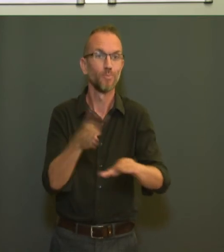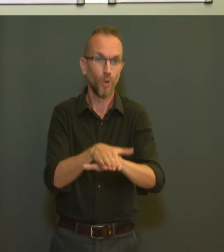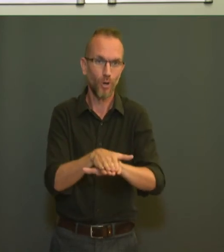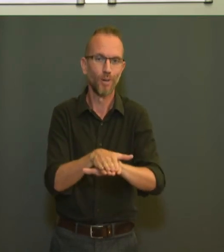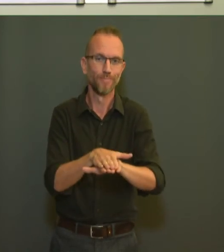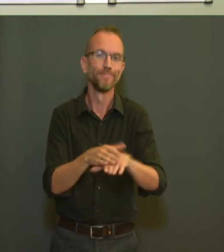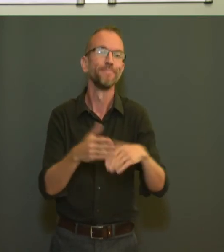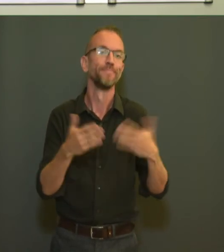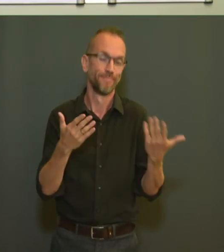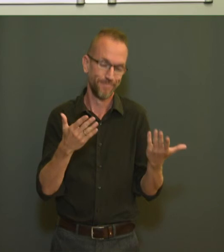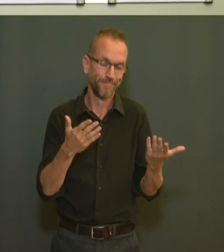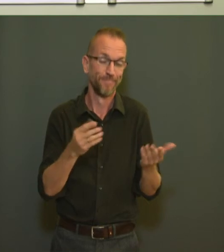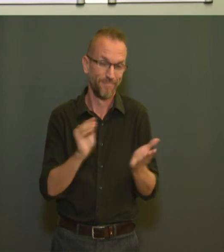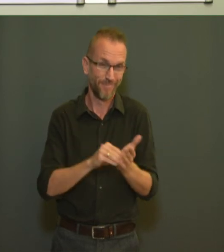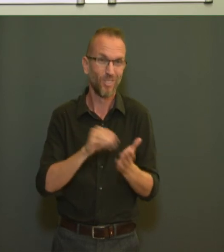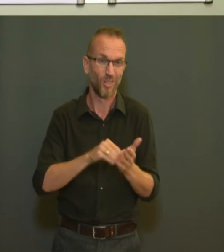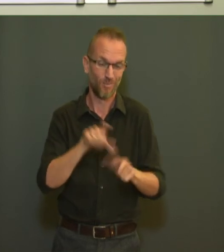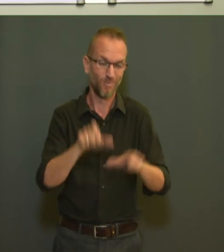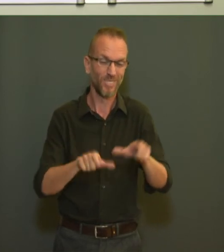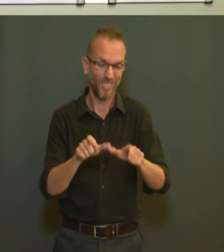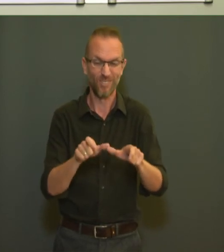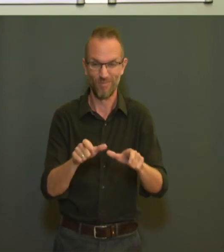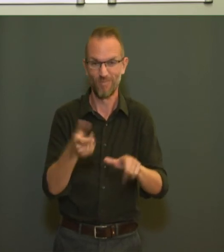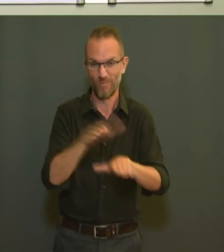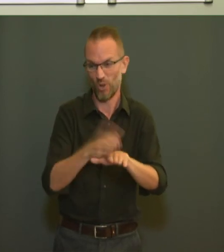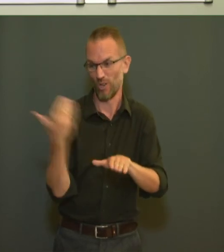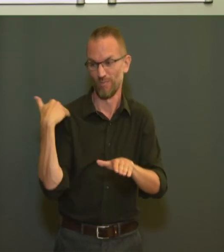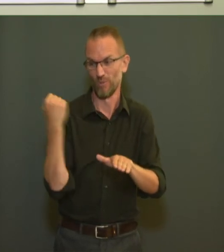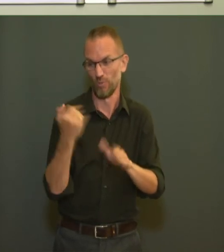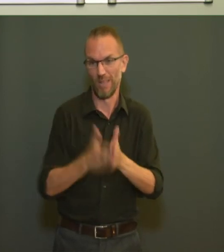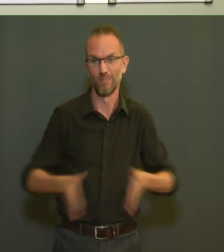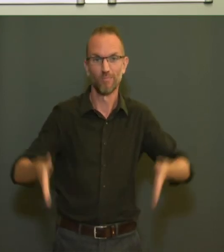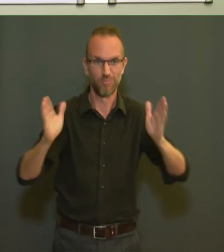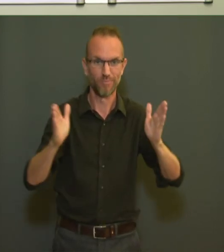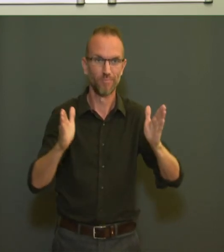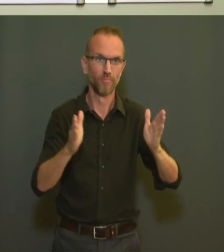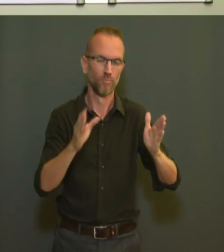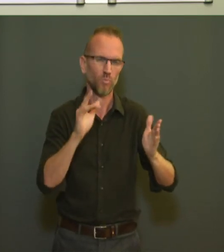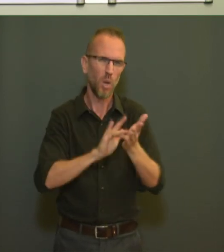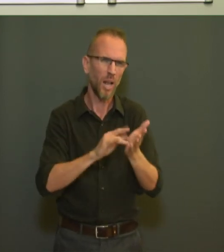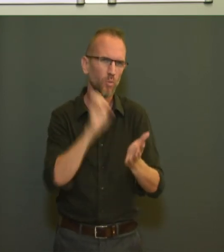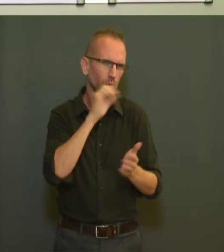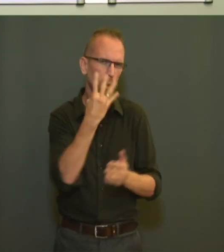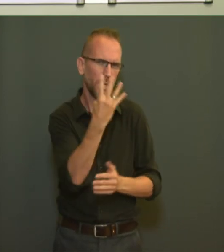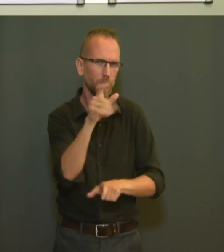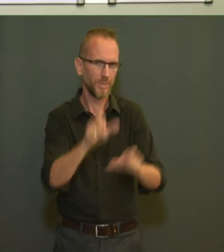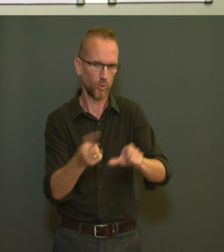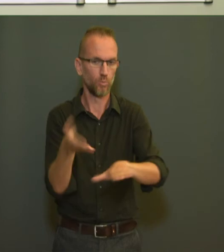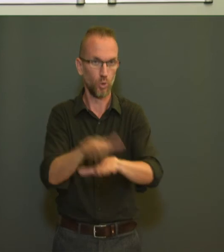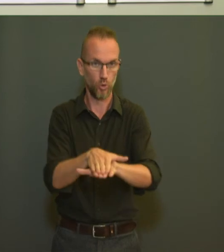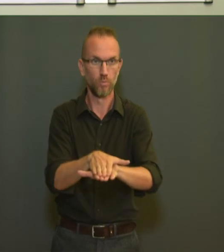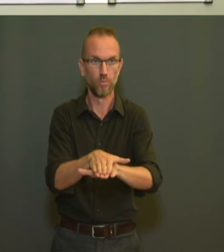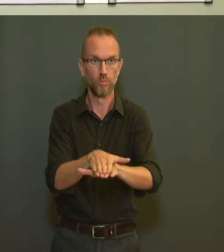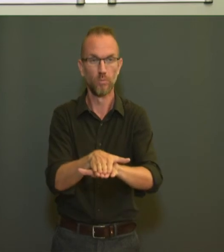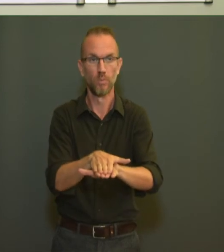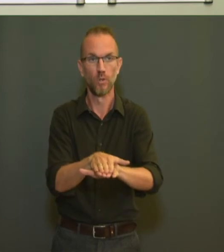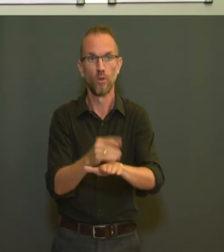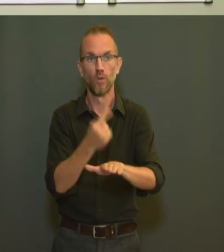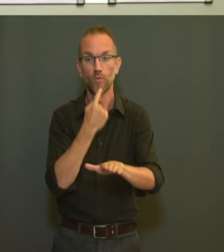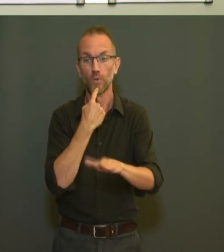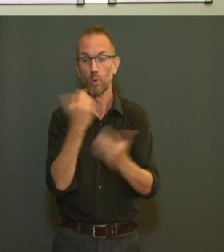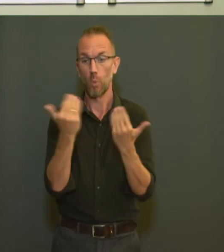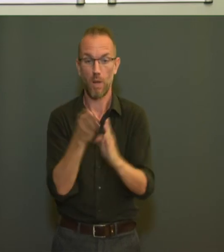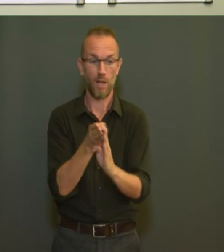déplorait 4 par jour durant les 7 derniers jours en moyenne, ce qui est un tiers de moins que ce qu'on